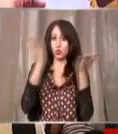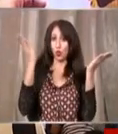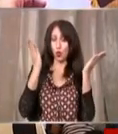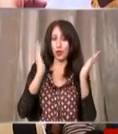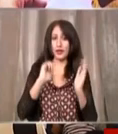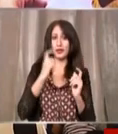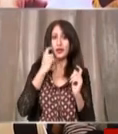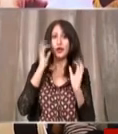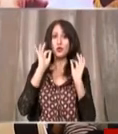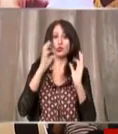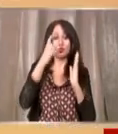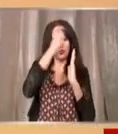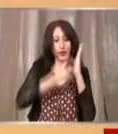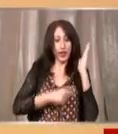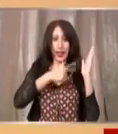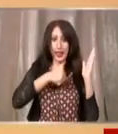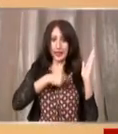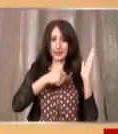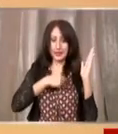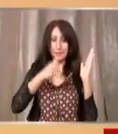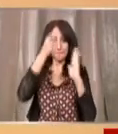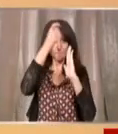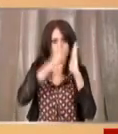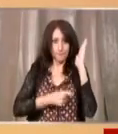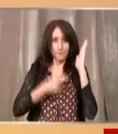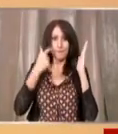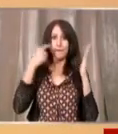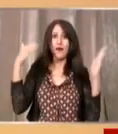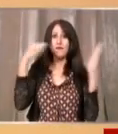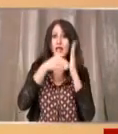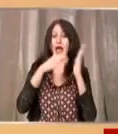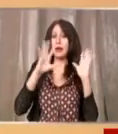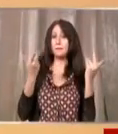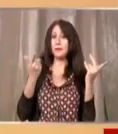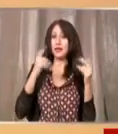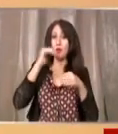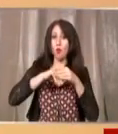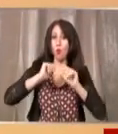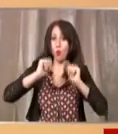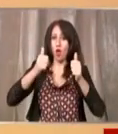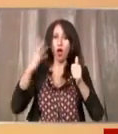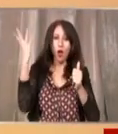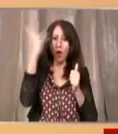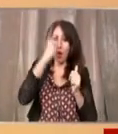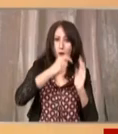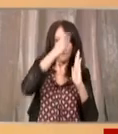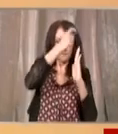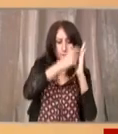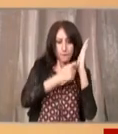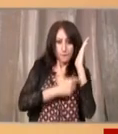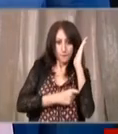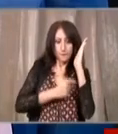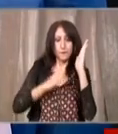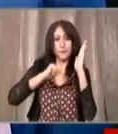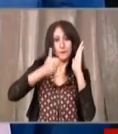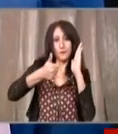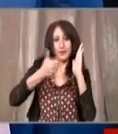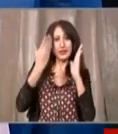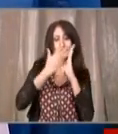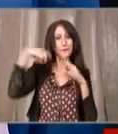سيتم يعني يوم 25/9 الإعلان على خريطة والخريطة الطريق اللي هتبدأ من أول فتح باب